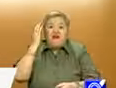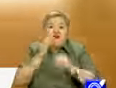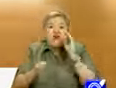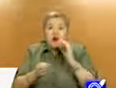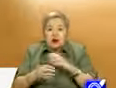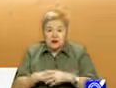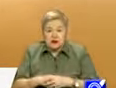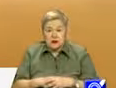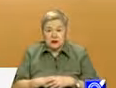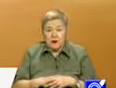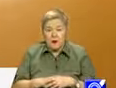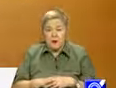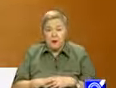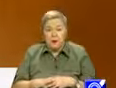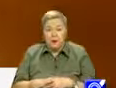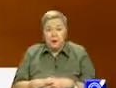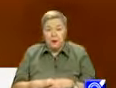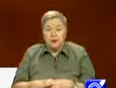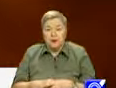stiut